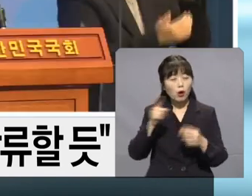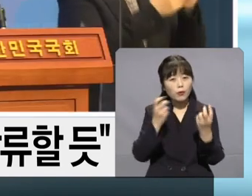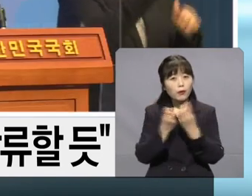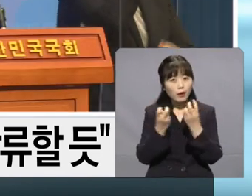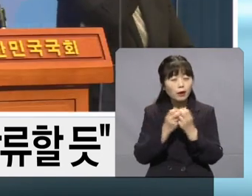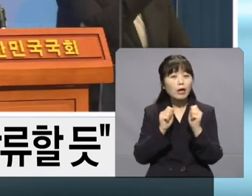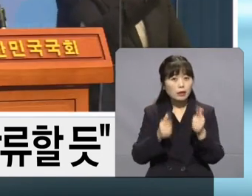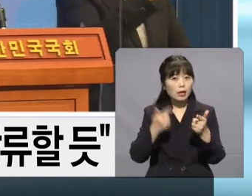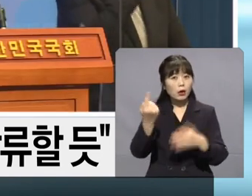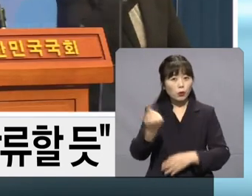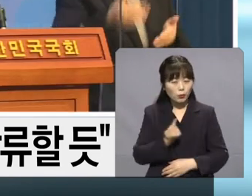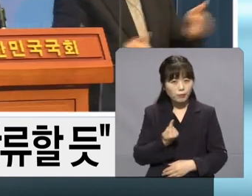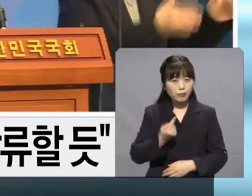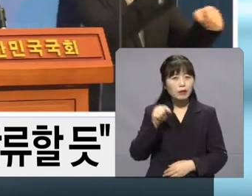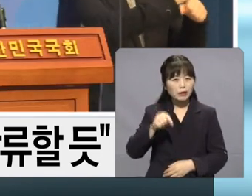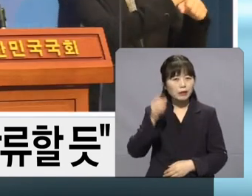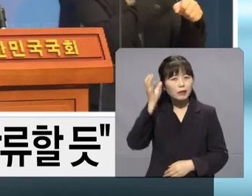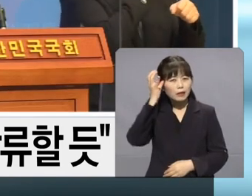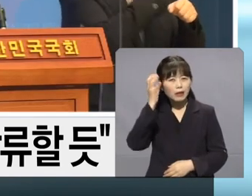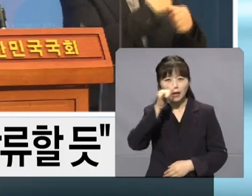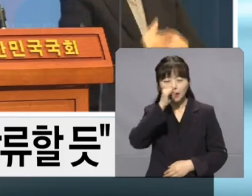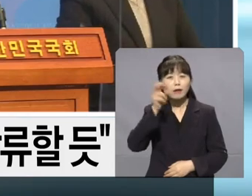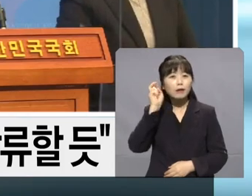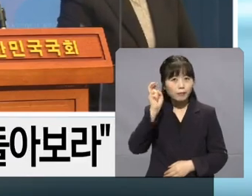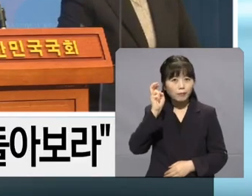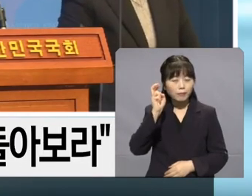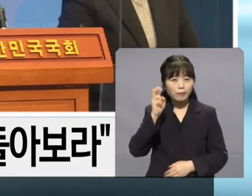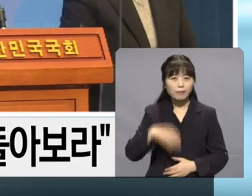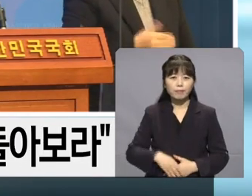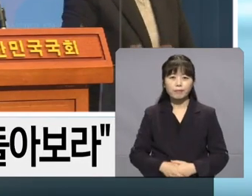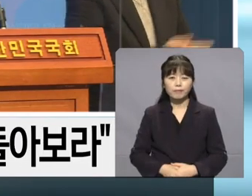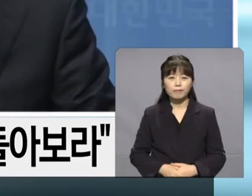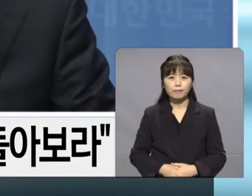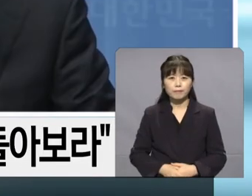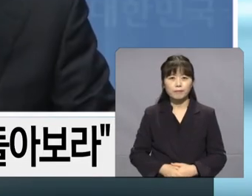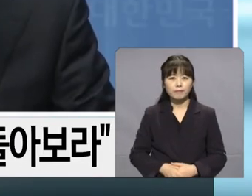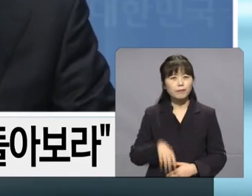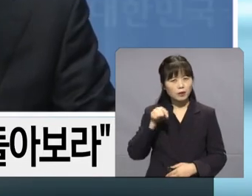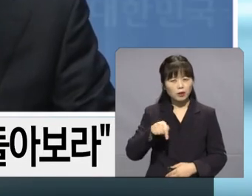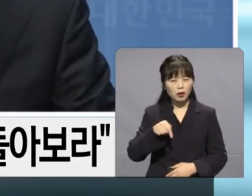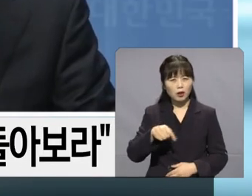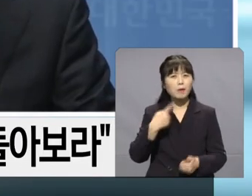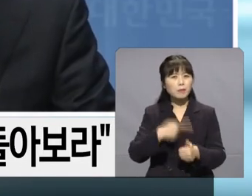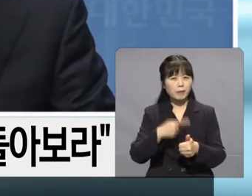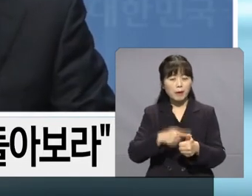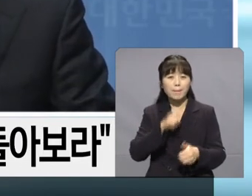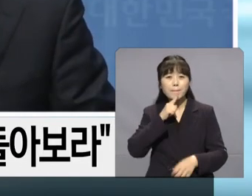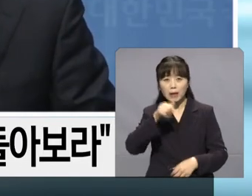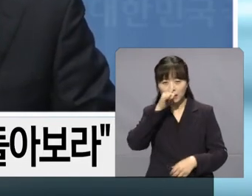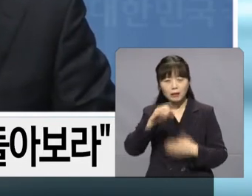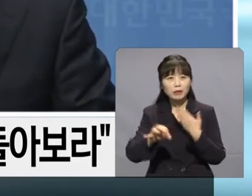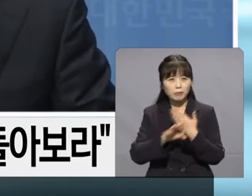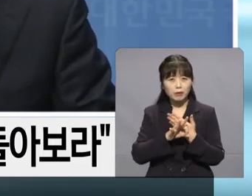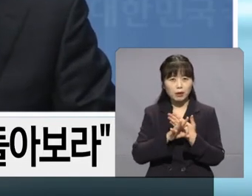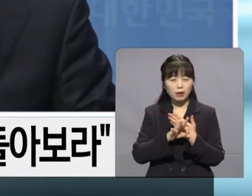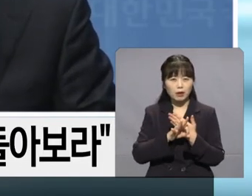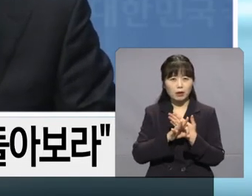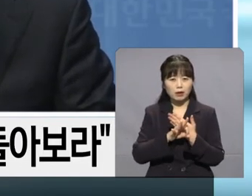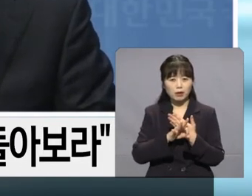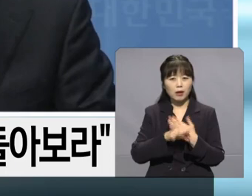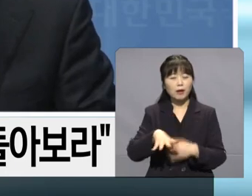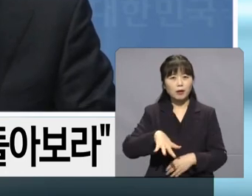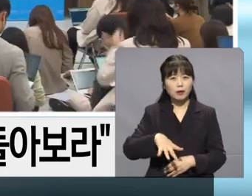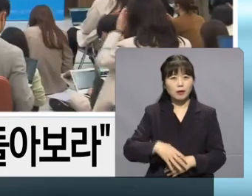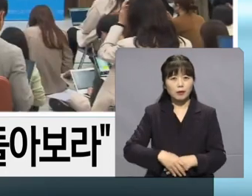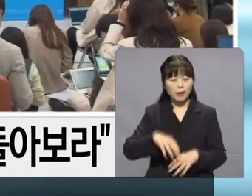오지 않겠냐 이런 기대를 하는 거 같은데 이걸 좀 약간 비판적으로 이야기하자면 천수답정치하겠다는 거거든요